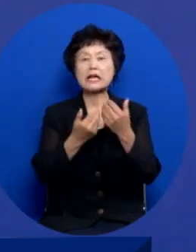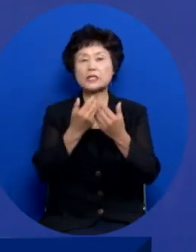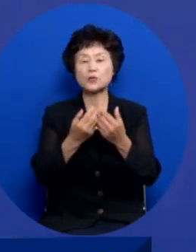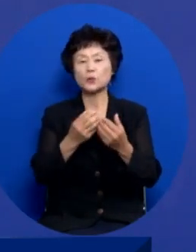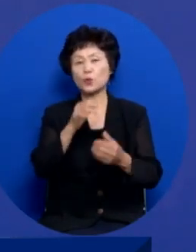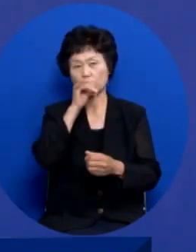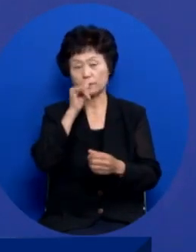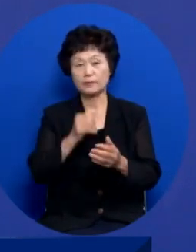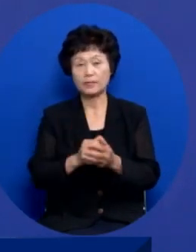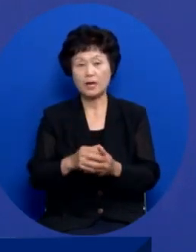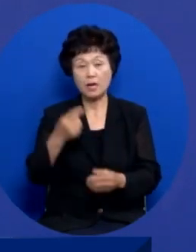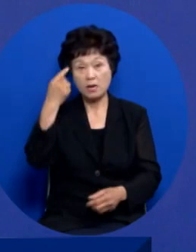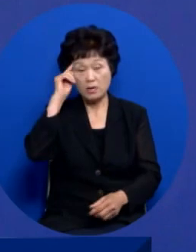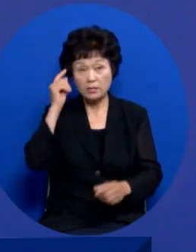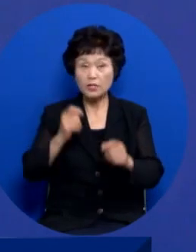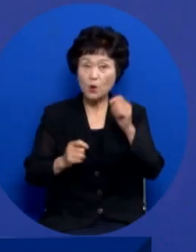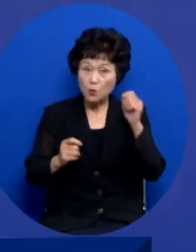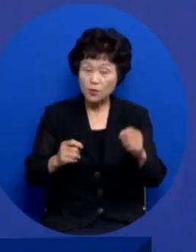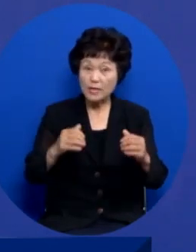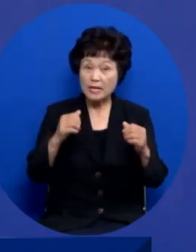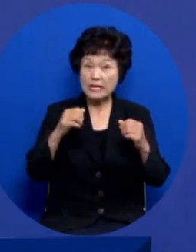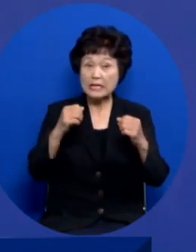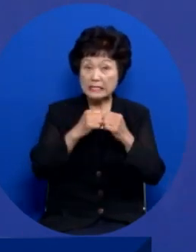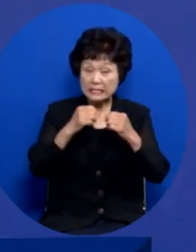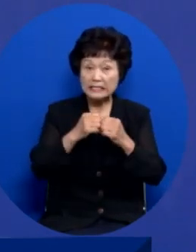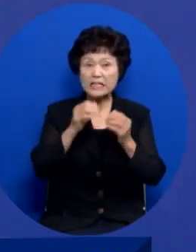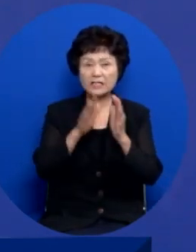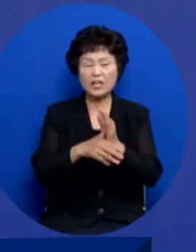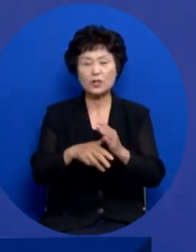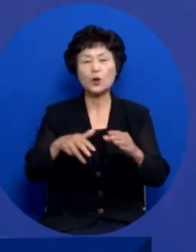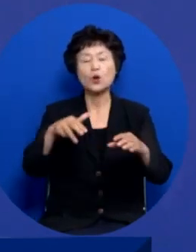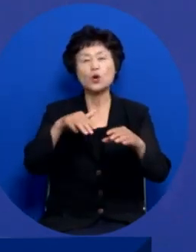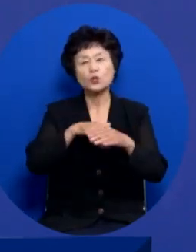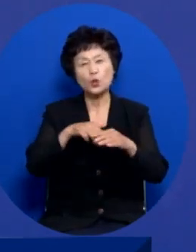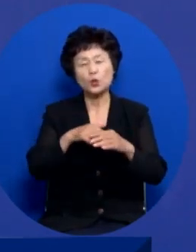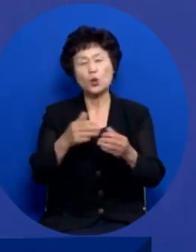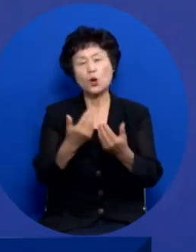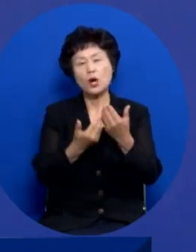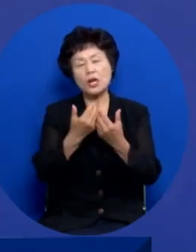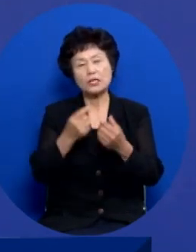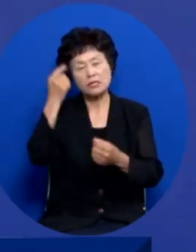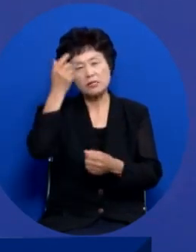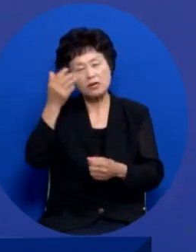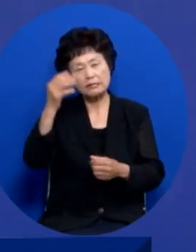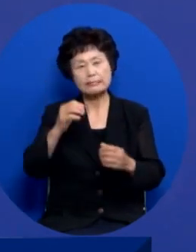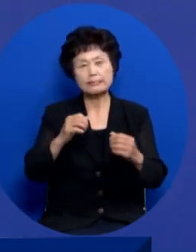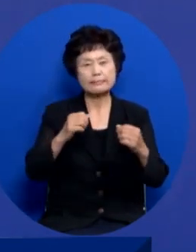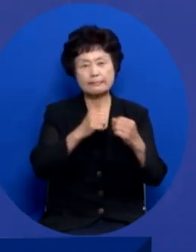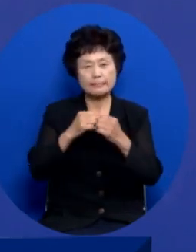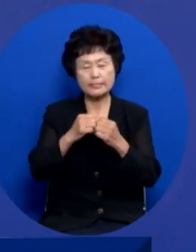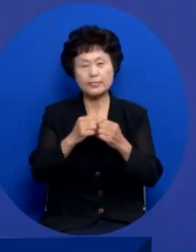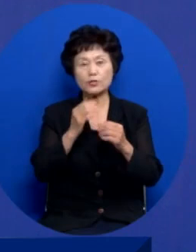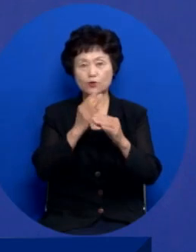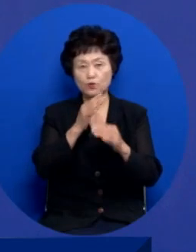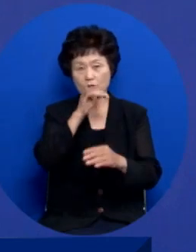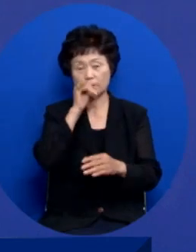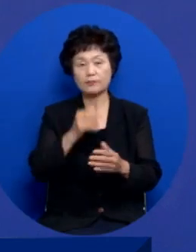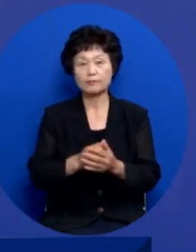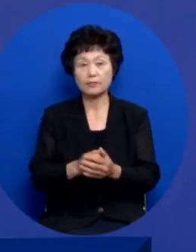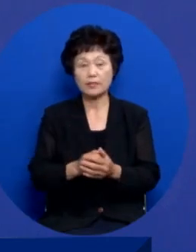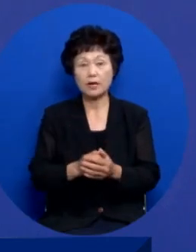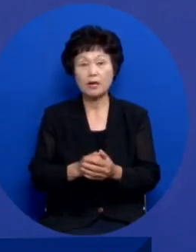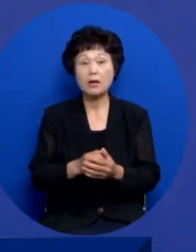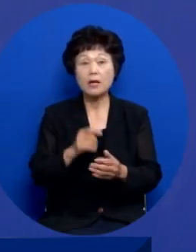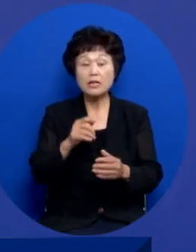발발한 러시아 우크라이나 전쟁에서도 어김없이 종교 갈등과 영적 전쟁이 일어나고 있습니다. 개선 500일을 맞아 러시아